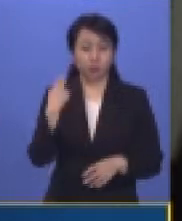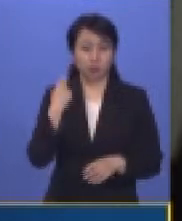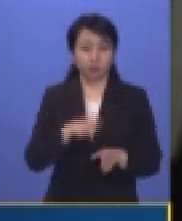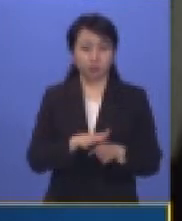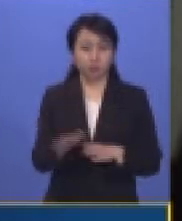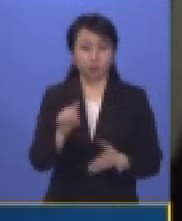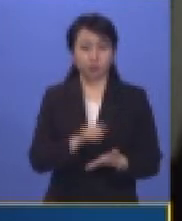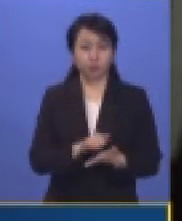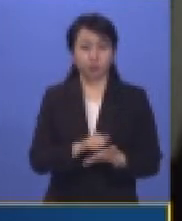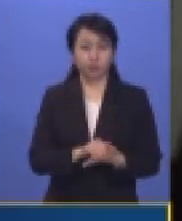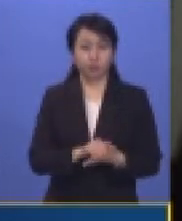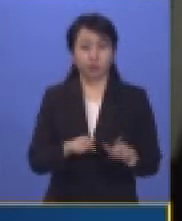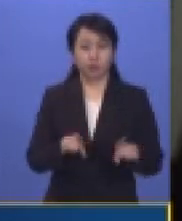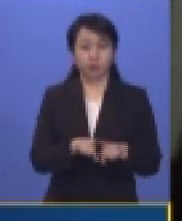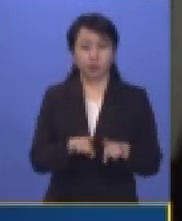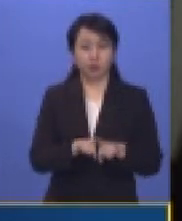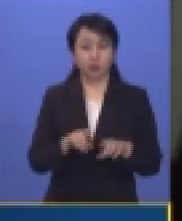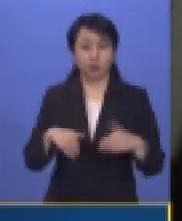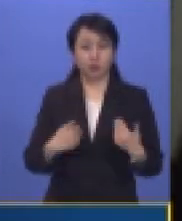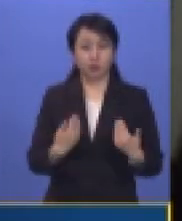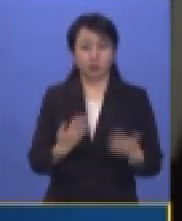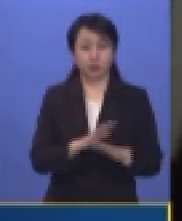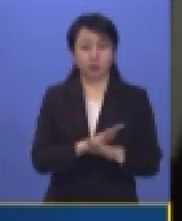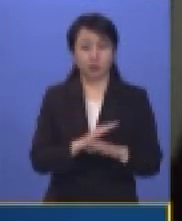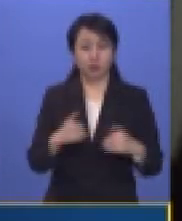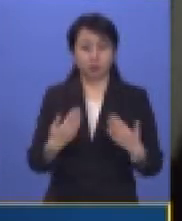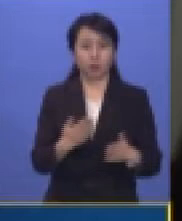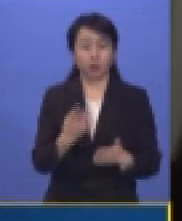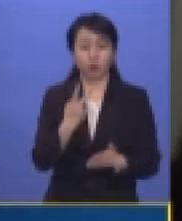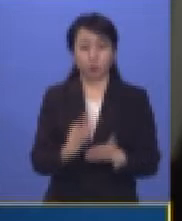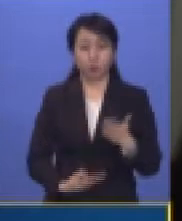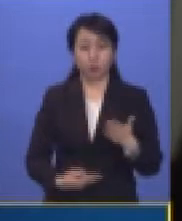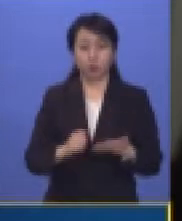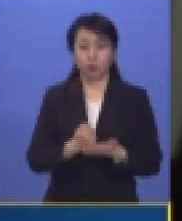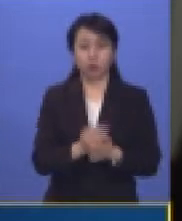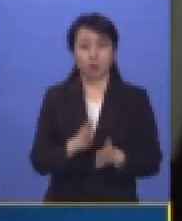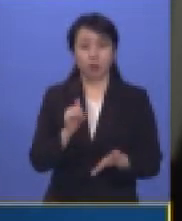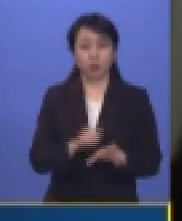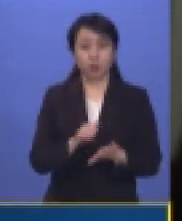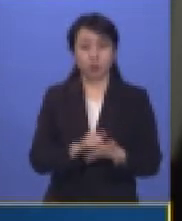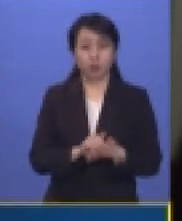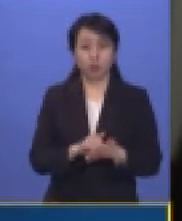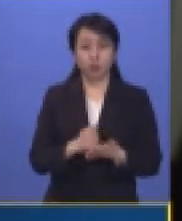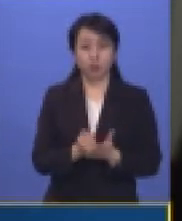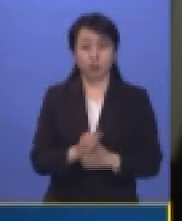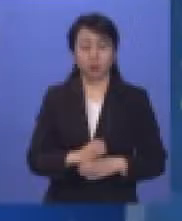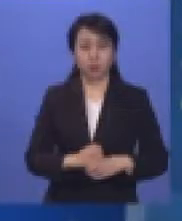исполнительному документу. Также предоставление утерянных или недействительных документов, удостоверяющих